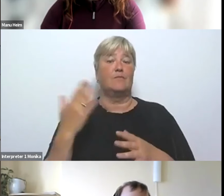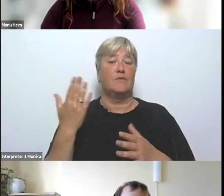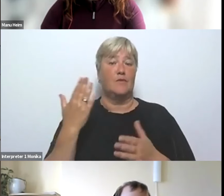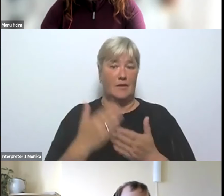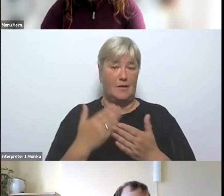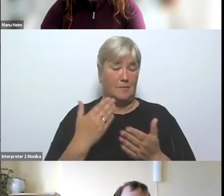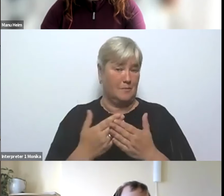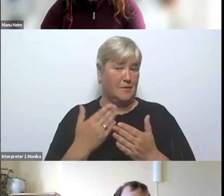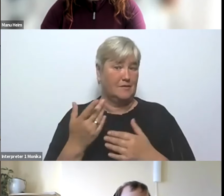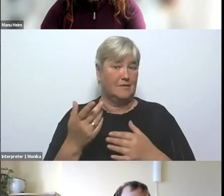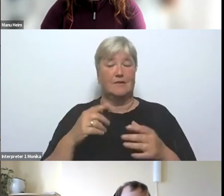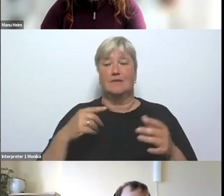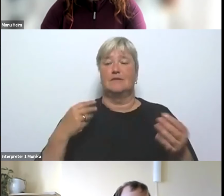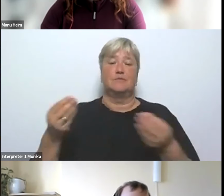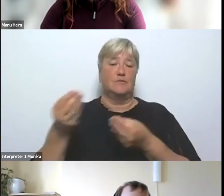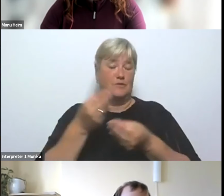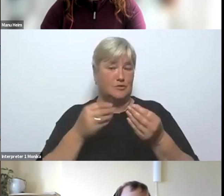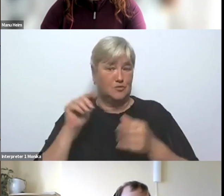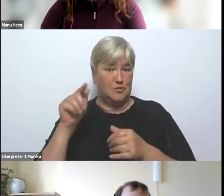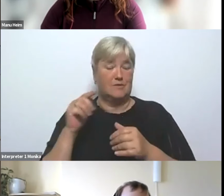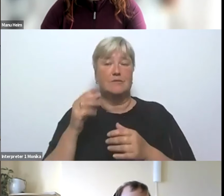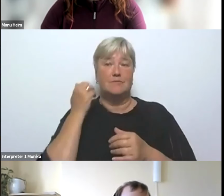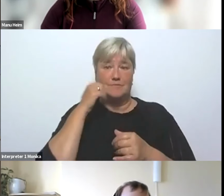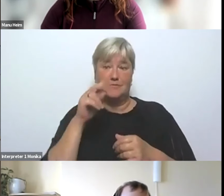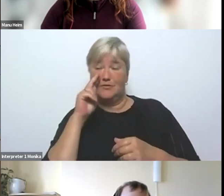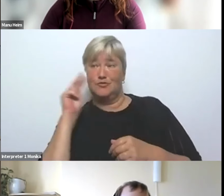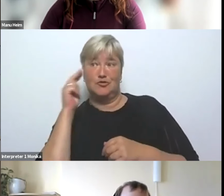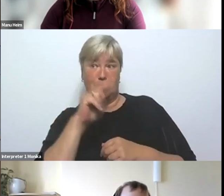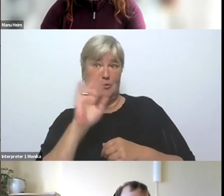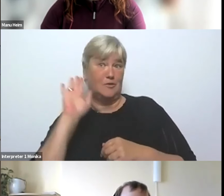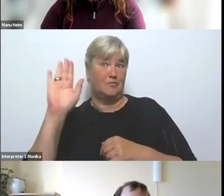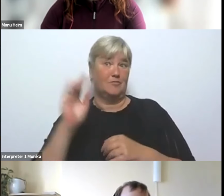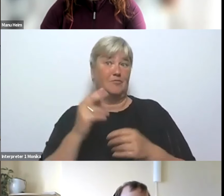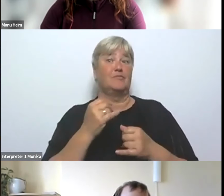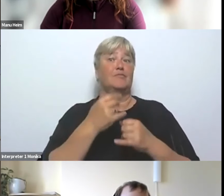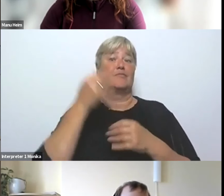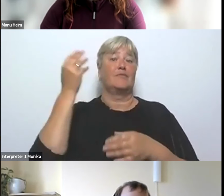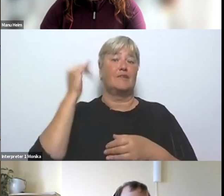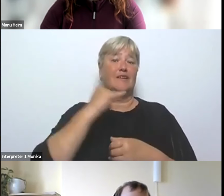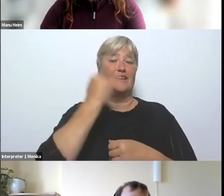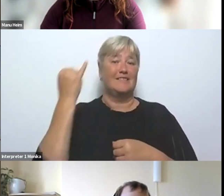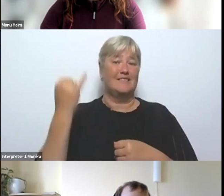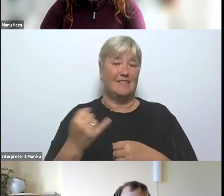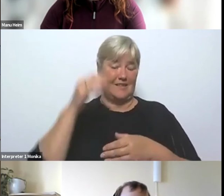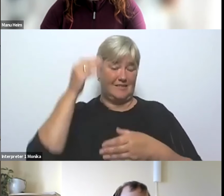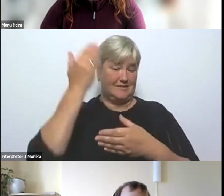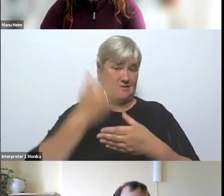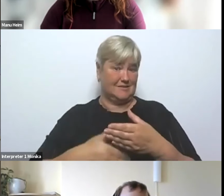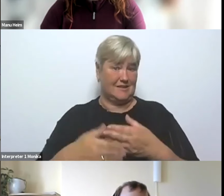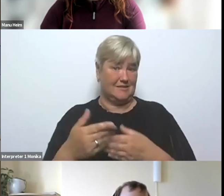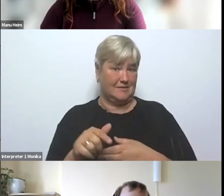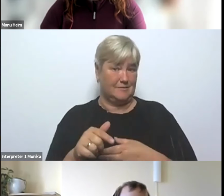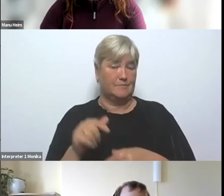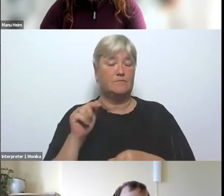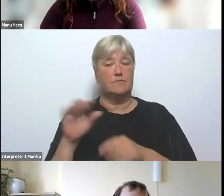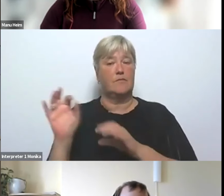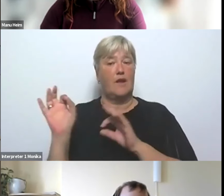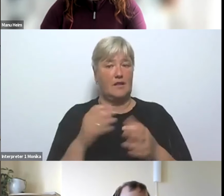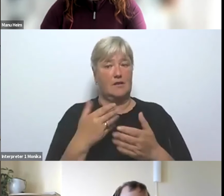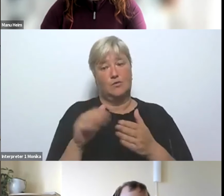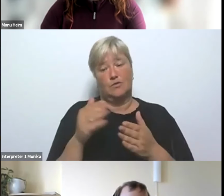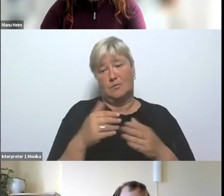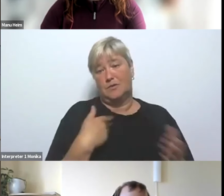Also da würde ich jeden raten, mal einen Blick auf die Internetseite zu werfen. Mit dieser Einleitung würde ich das Wort gleich